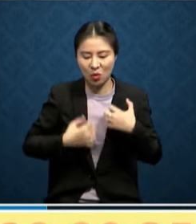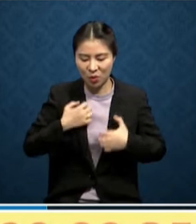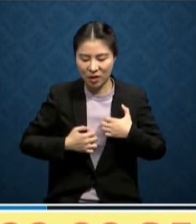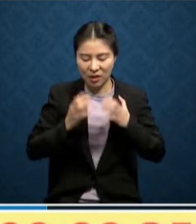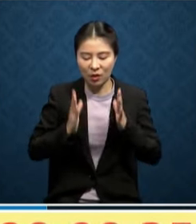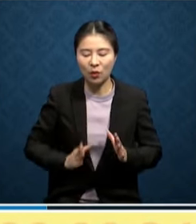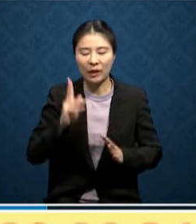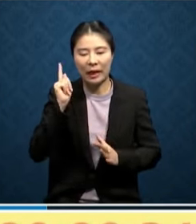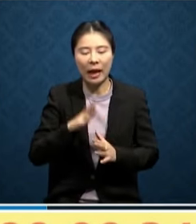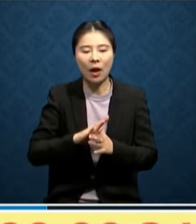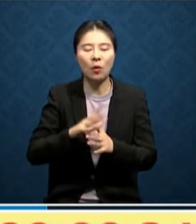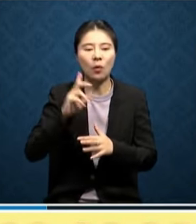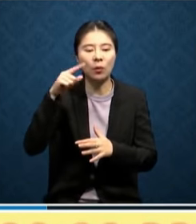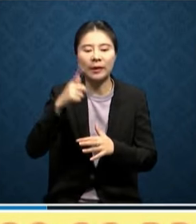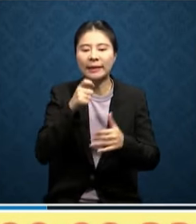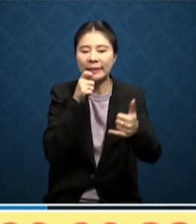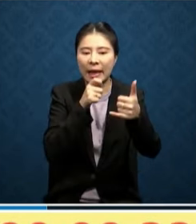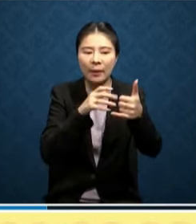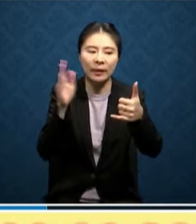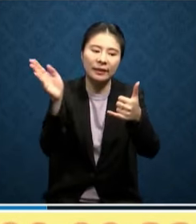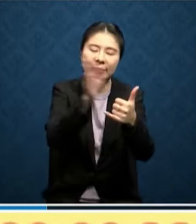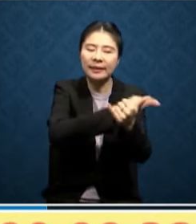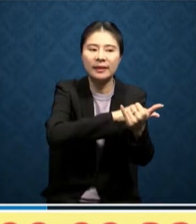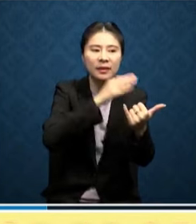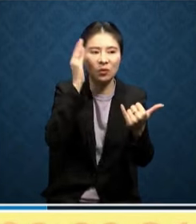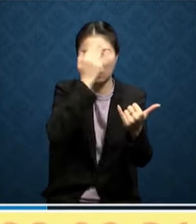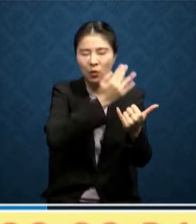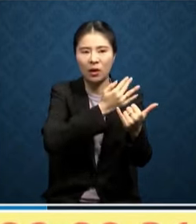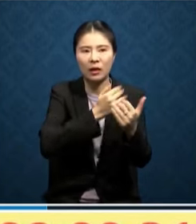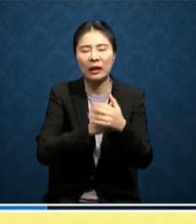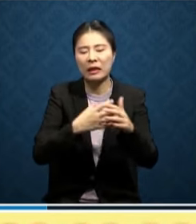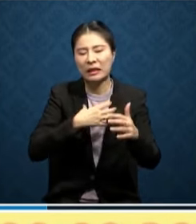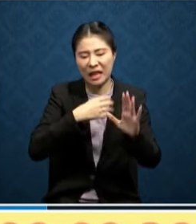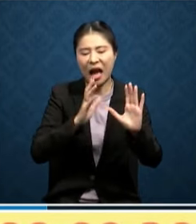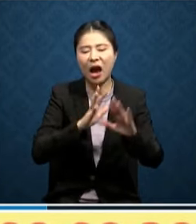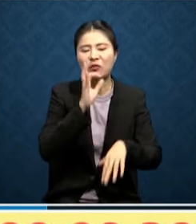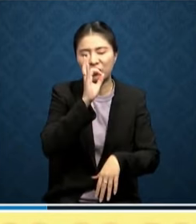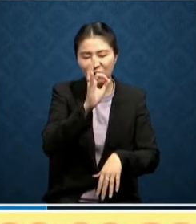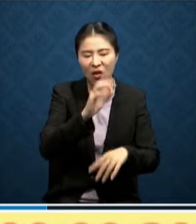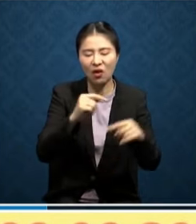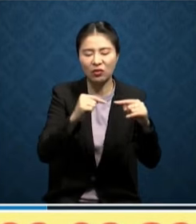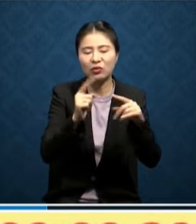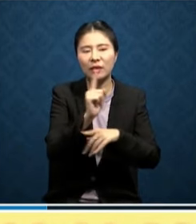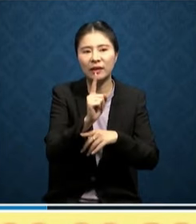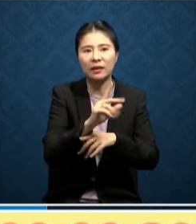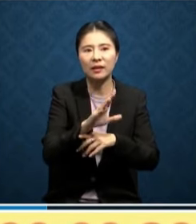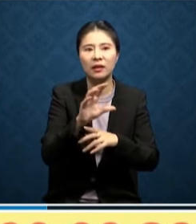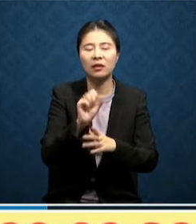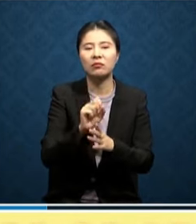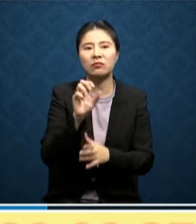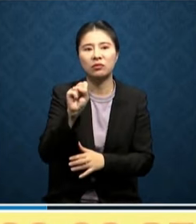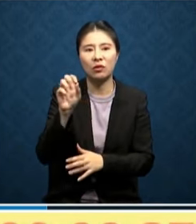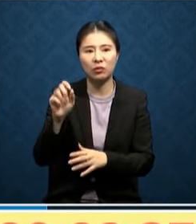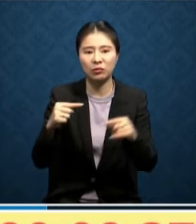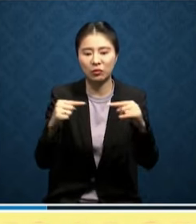ฮะนักข่าวนะครับในฐานะที่ผมเป็นวุฒิสภามาจากกลุ่มสื่อสารมวลชนนะฮะผมก็อยากร้องเรียนไปยังทางเอ่อวุเอ่อสภาผู้ราษฎรด้วยนะ